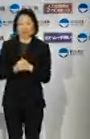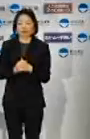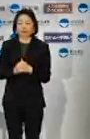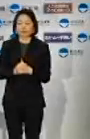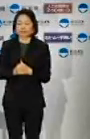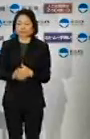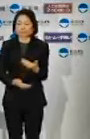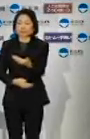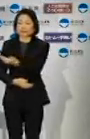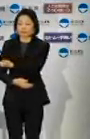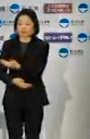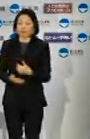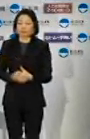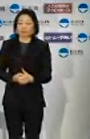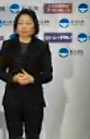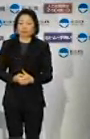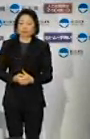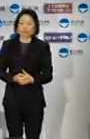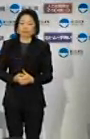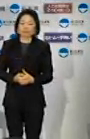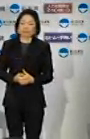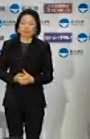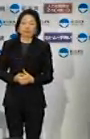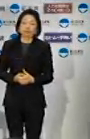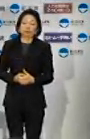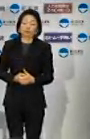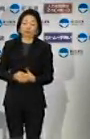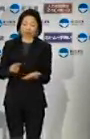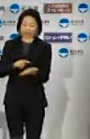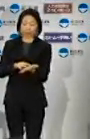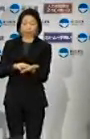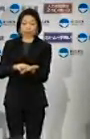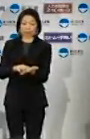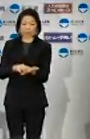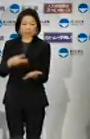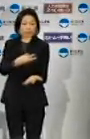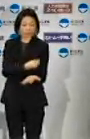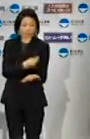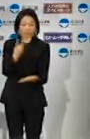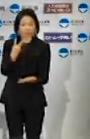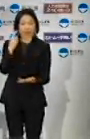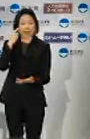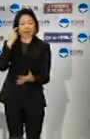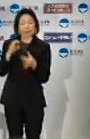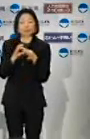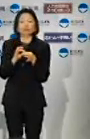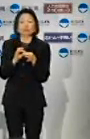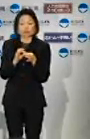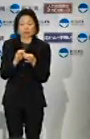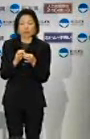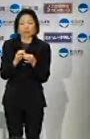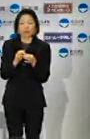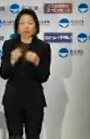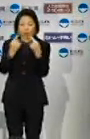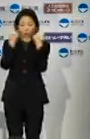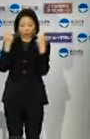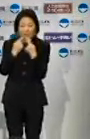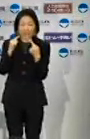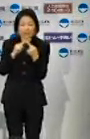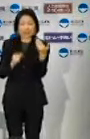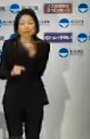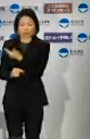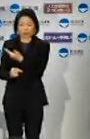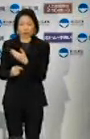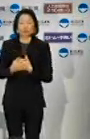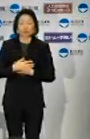はい、 毎日の北村です。ワクチンの3回目接種についてなんですけれども、個人的なことを伺って恐縮ですけども、